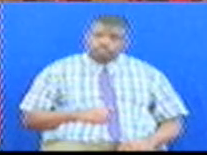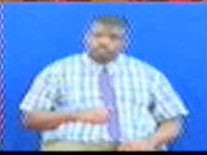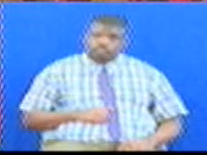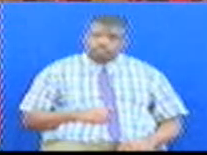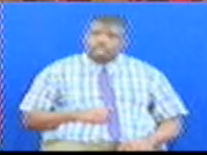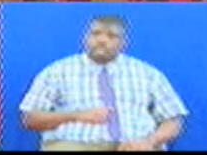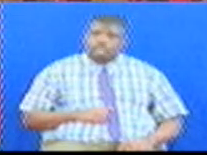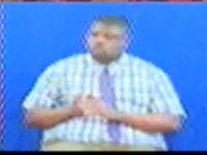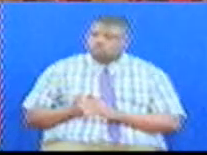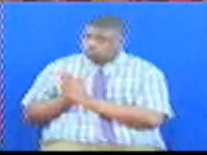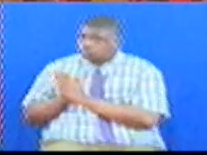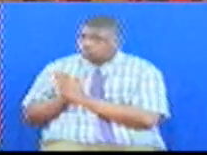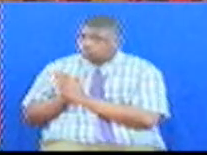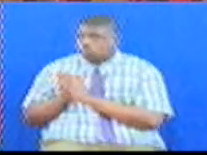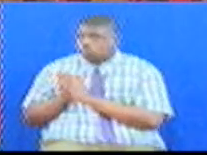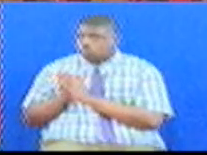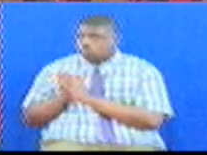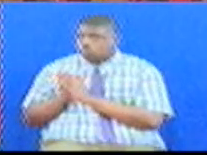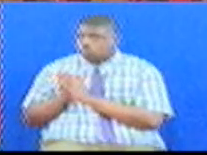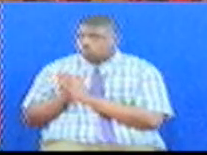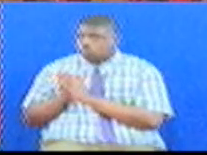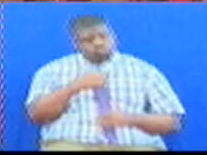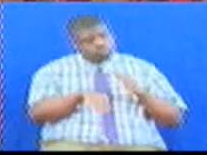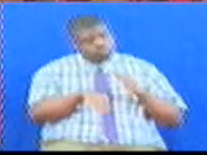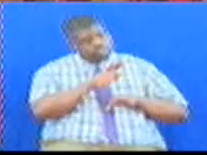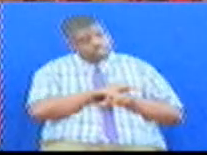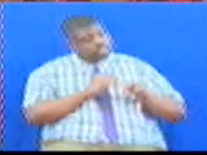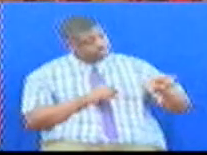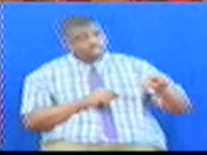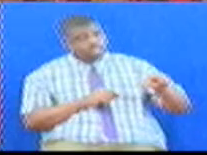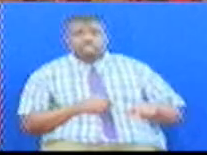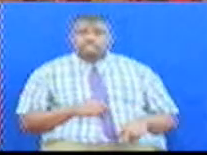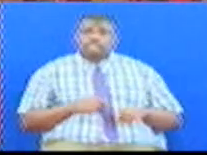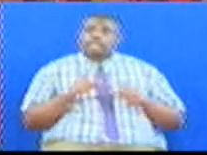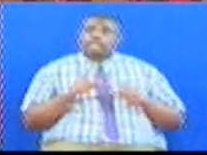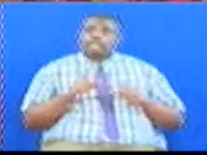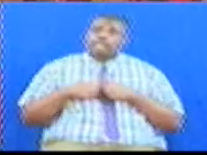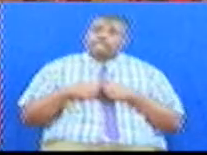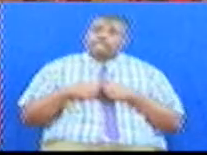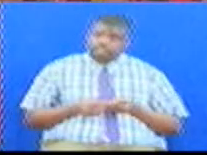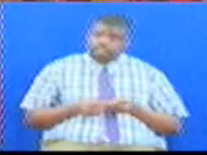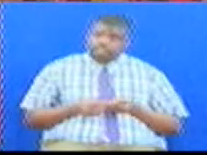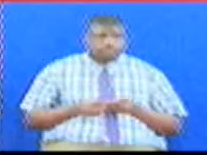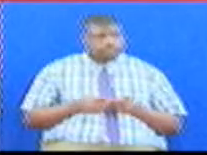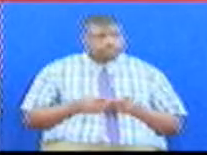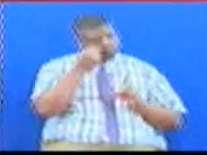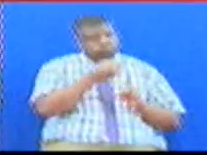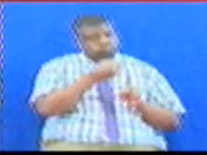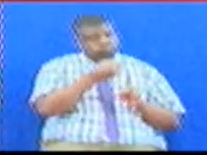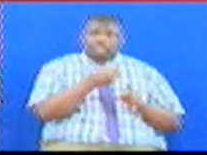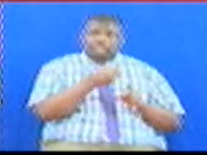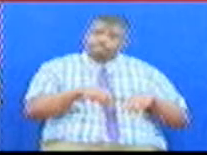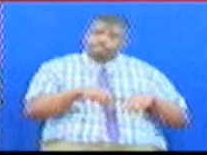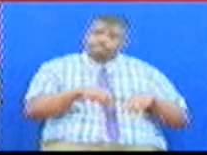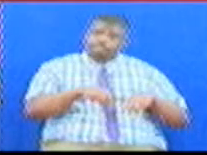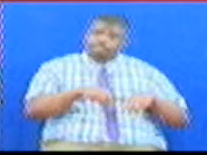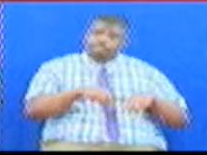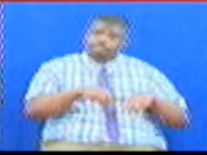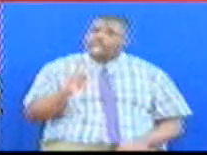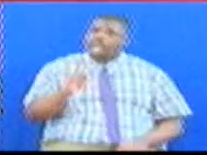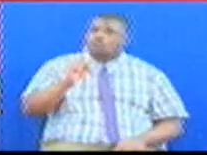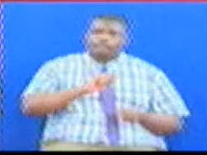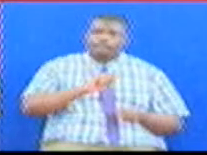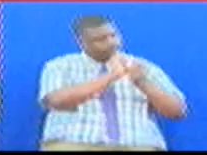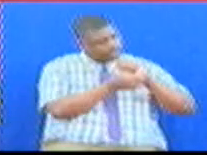Mheshimiwa Naibu Spika, nimemuelewa sana mwenyekiti na naelewa hilo. Lakini ninachojaribu kusisitiza hapa ni kwamba sawa tumefanya mabadiliko